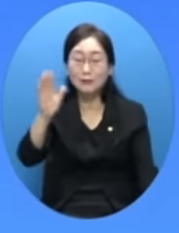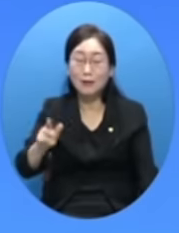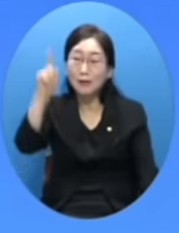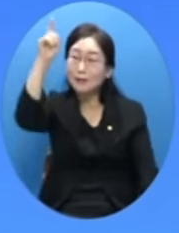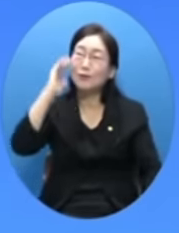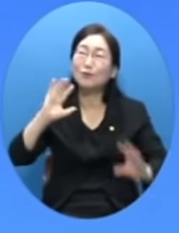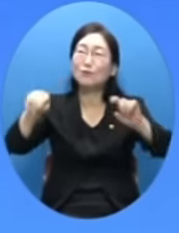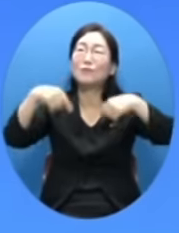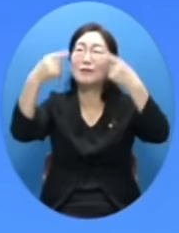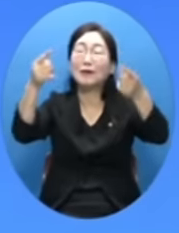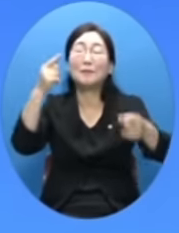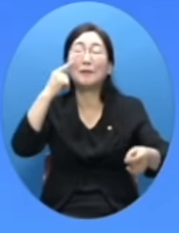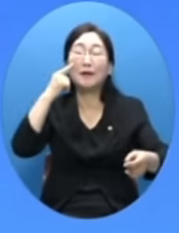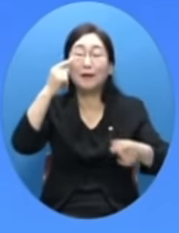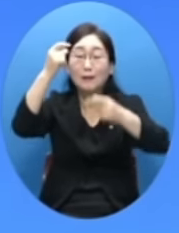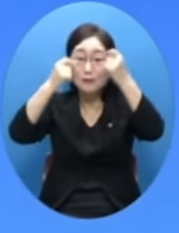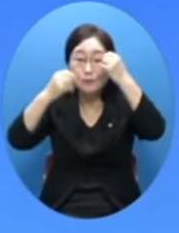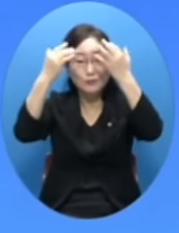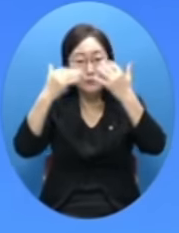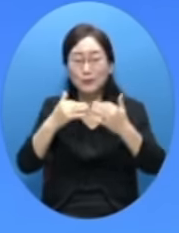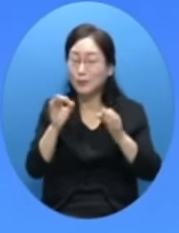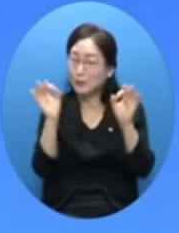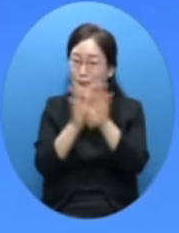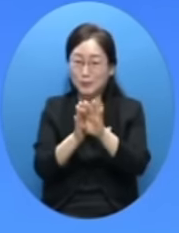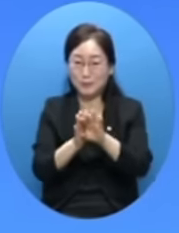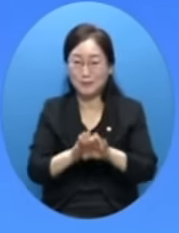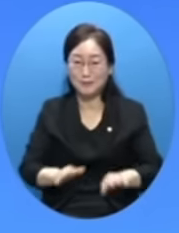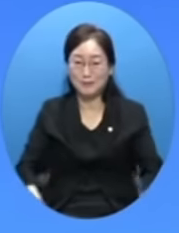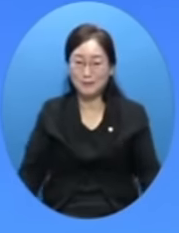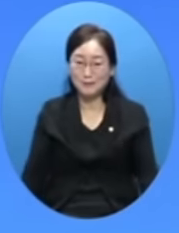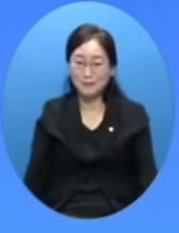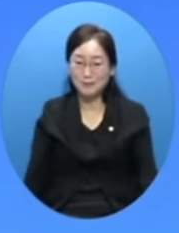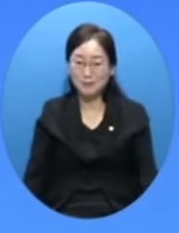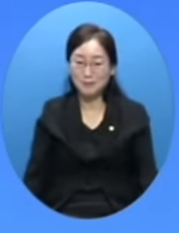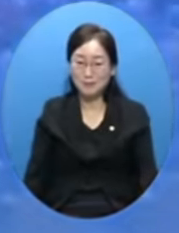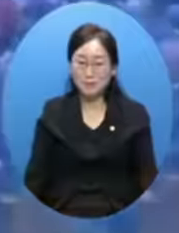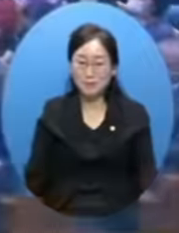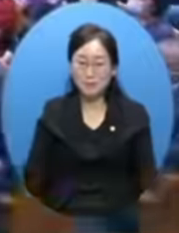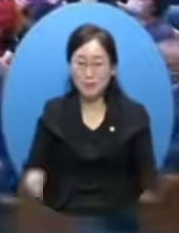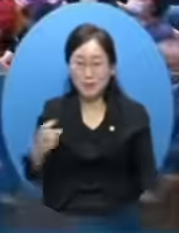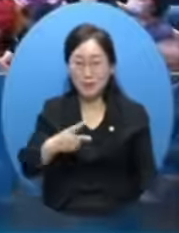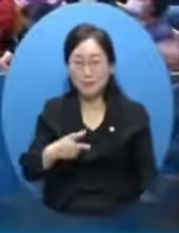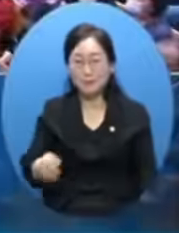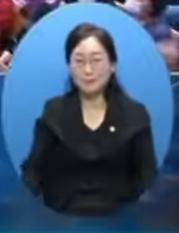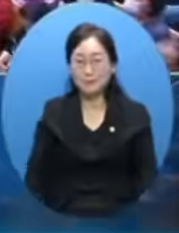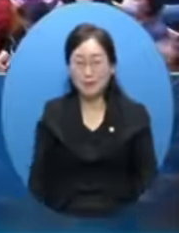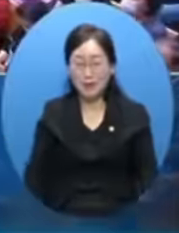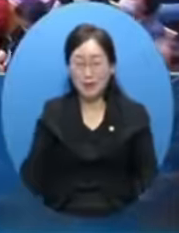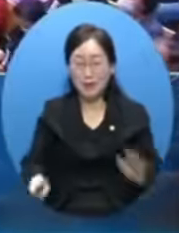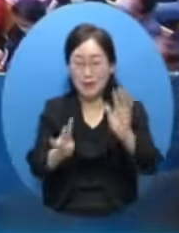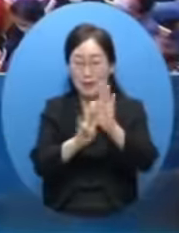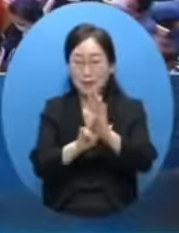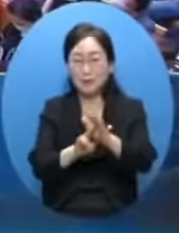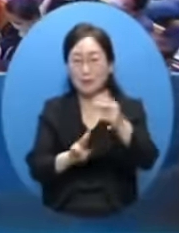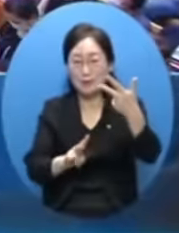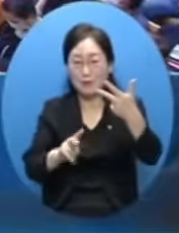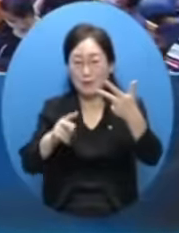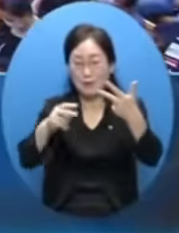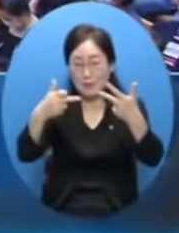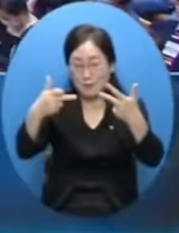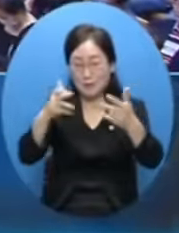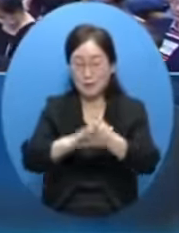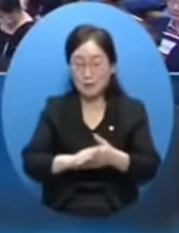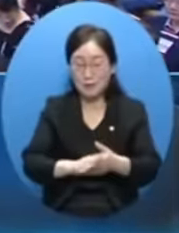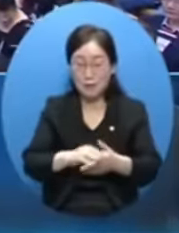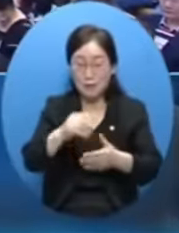가면 더 이상 눈물을 흘리지 않습니다. 계속 7장 17절 보니까 성경은 말씀합니다. 이는 보좌